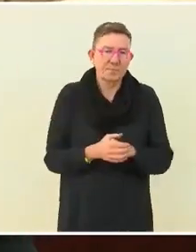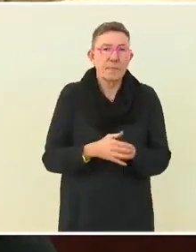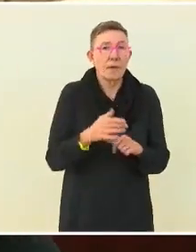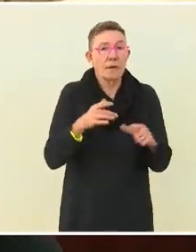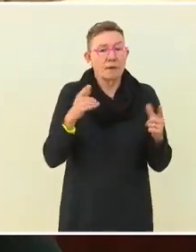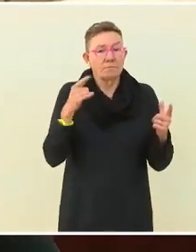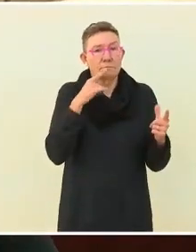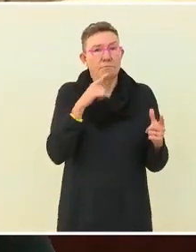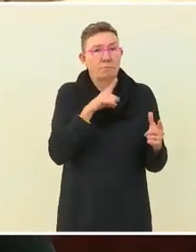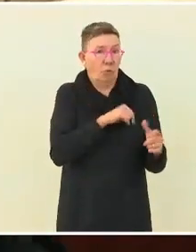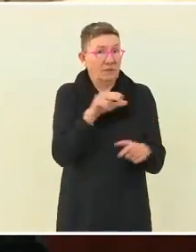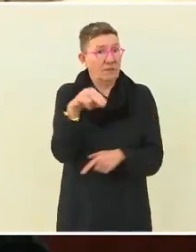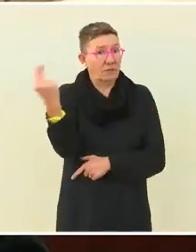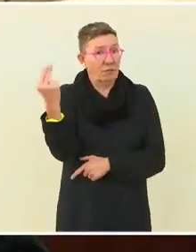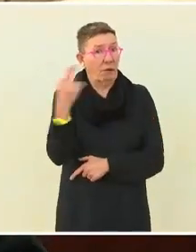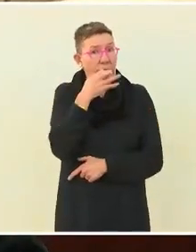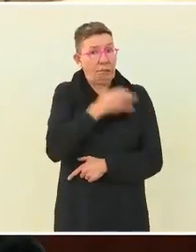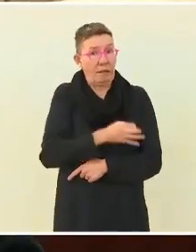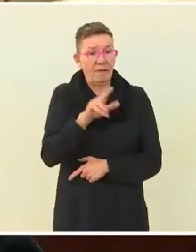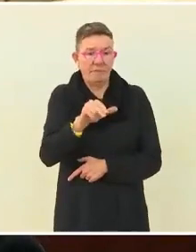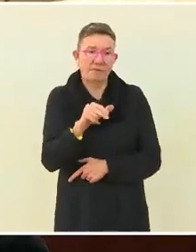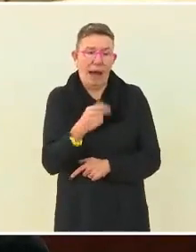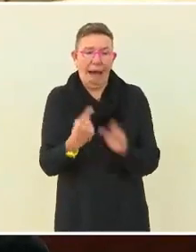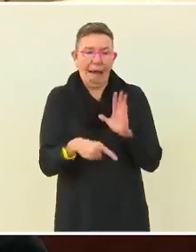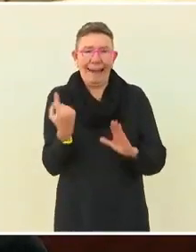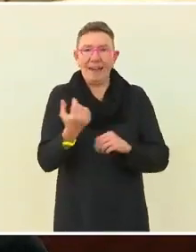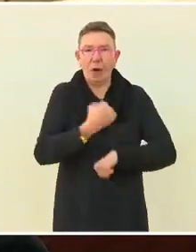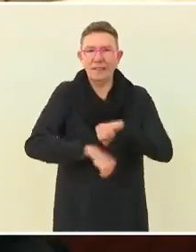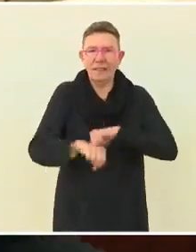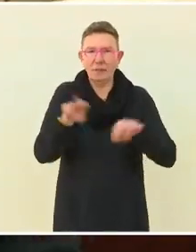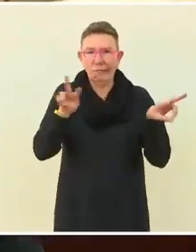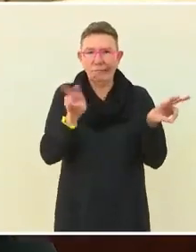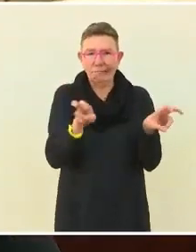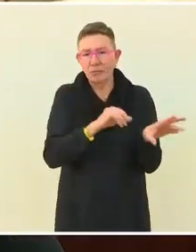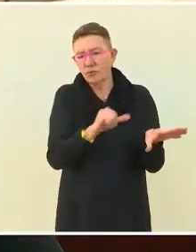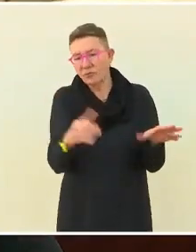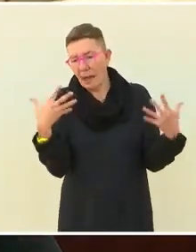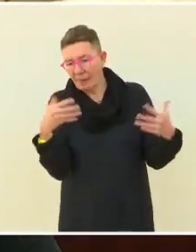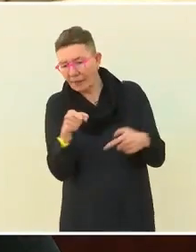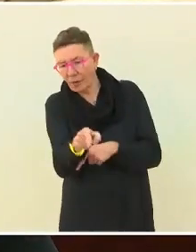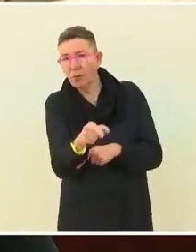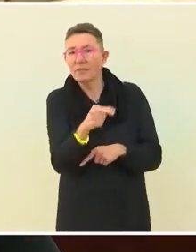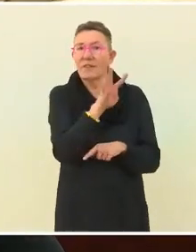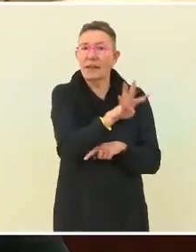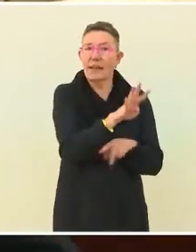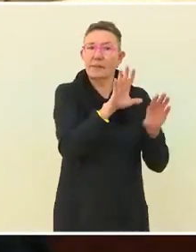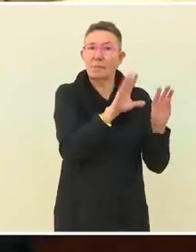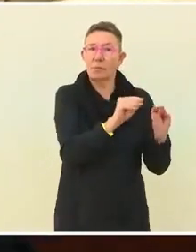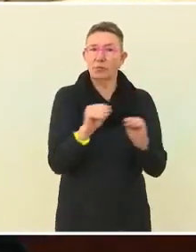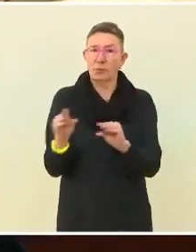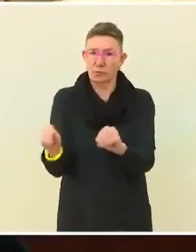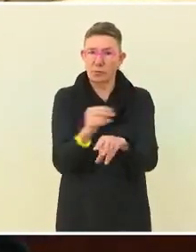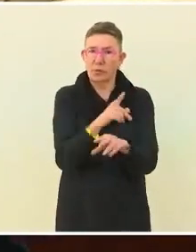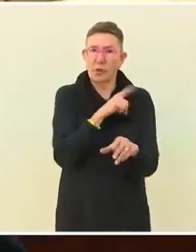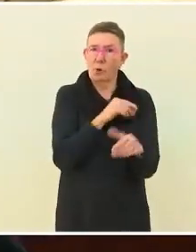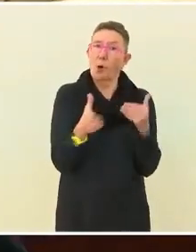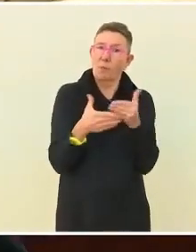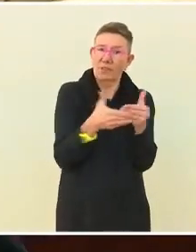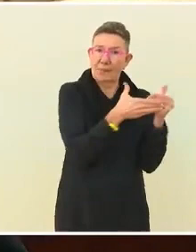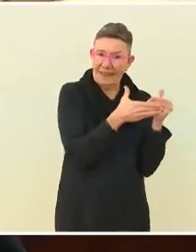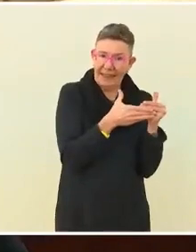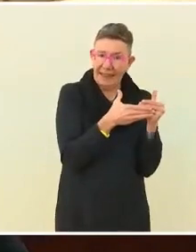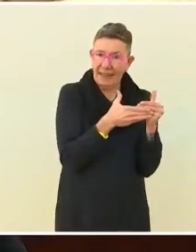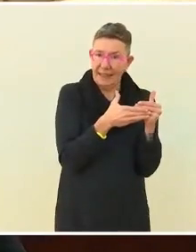nationale envisage, elle aussi, de réorganiser d'ici le printemps ces 4 bureaux de proximité avec pour objectif